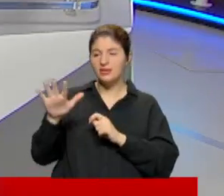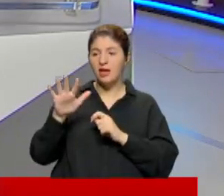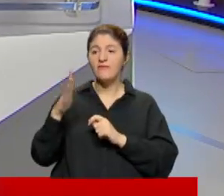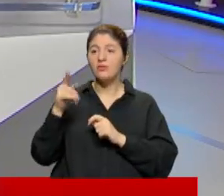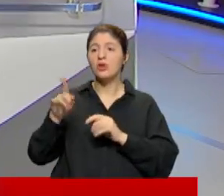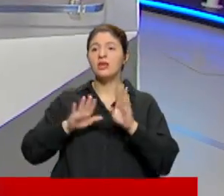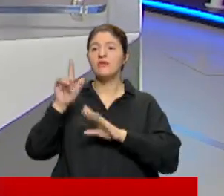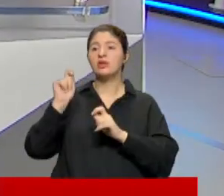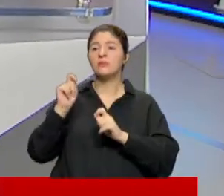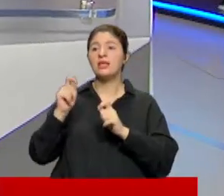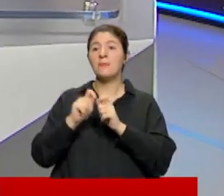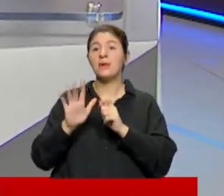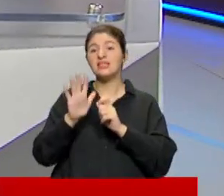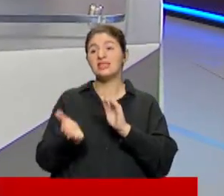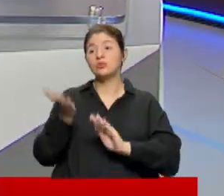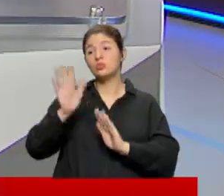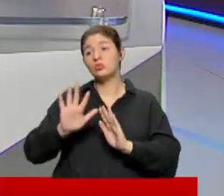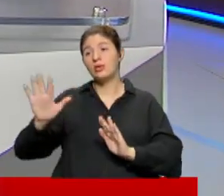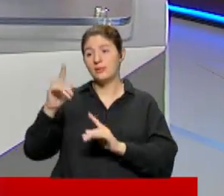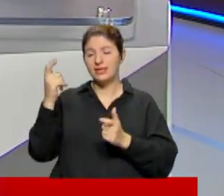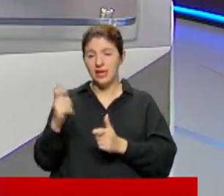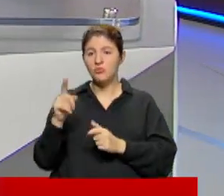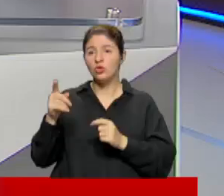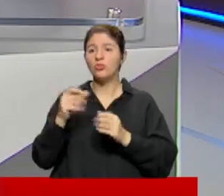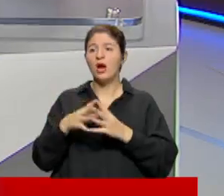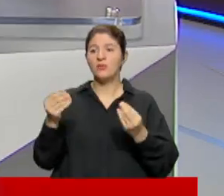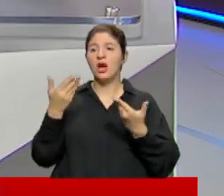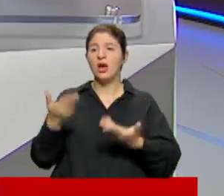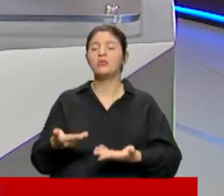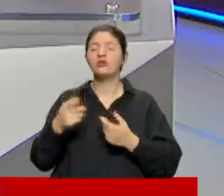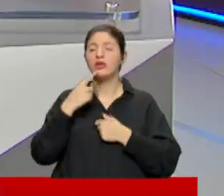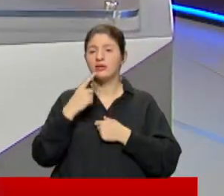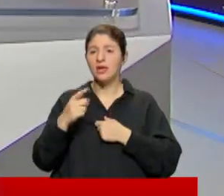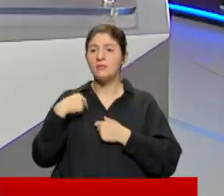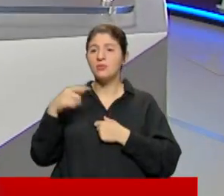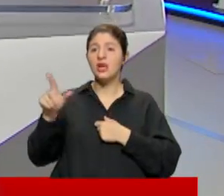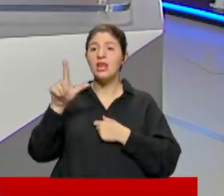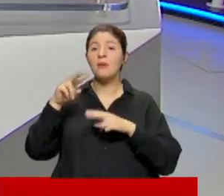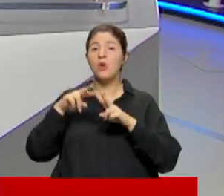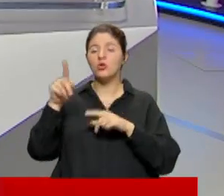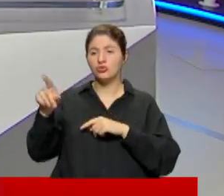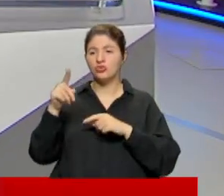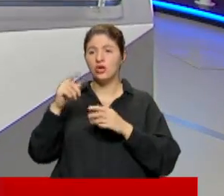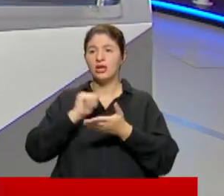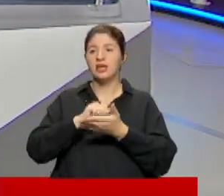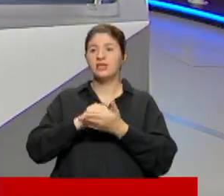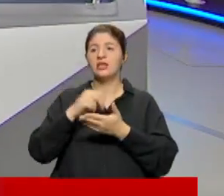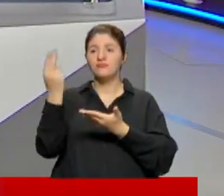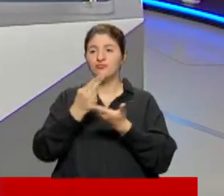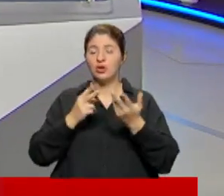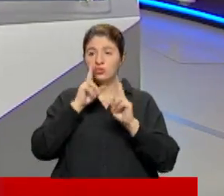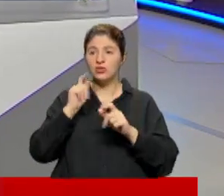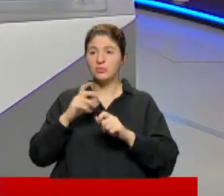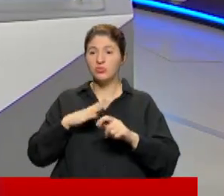referandum yapılan bölgelerin daha batısında yer alan bir yer burada Toprak kaybettiğini kabul ediyor diye Ben Bugün lemont gazetesinin karikatürünü Aslında göstermek istiyorum